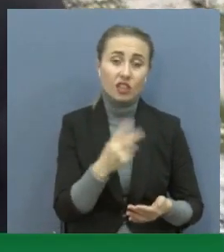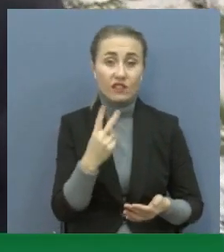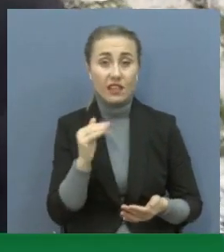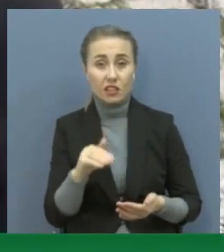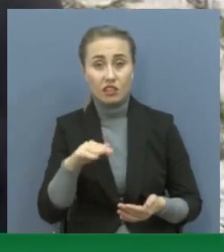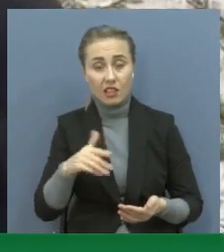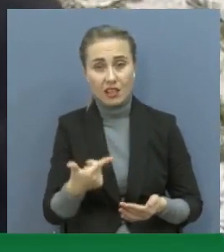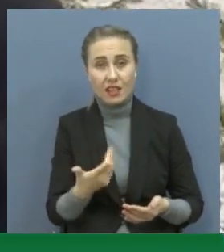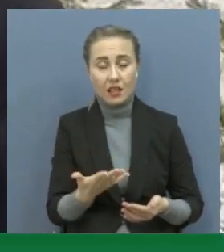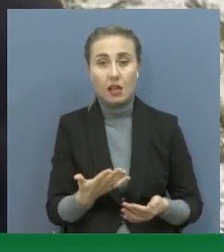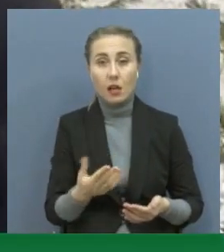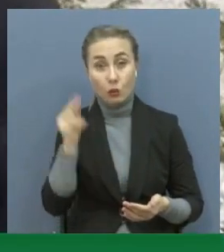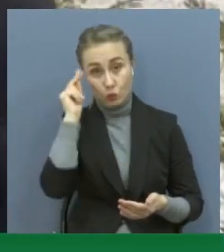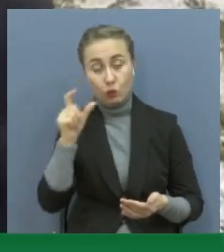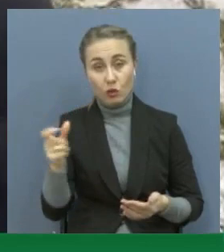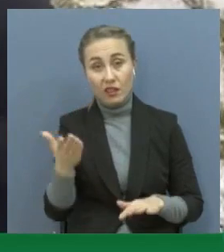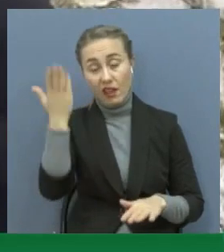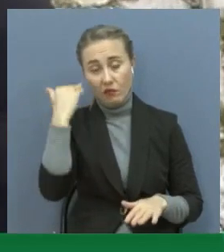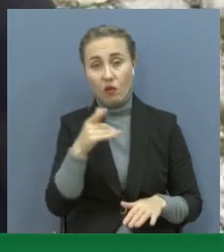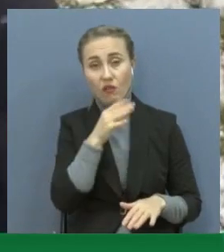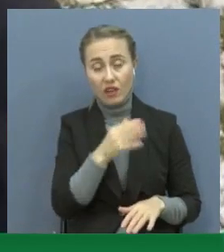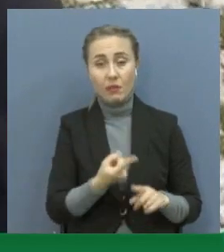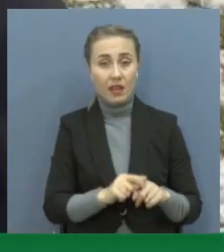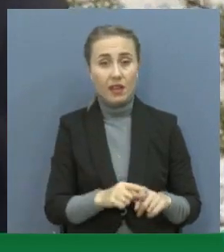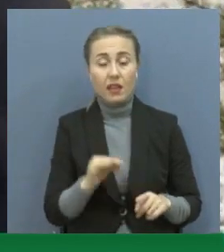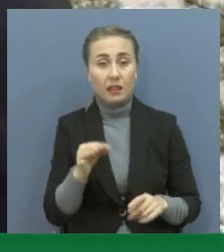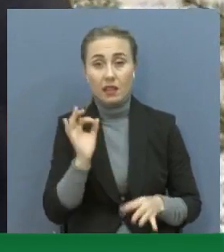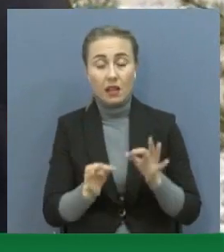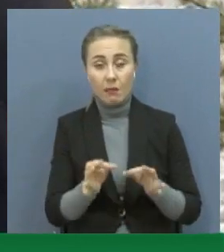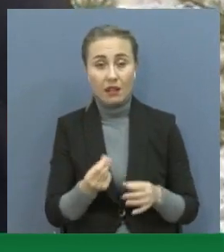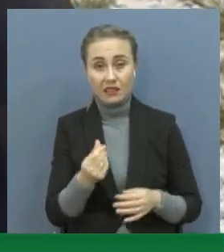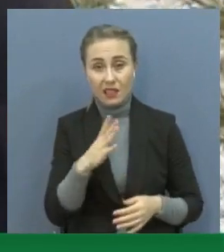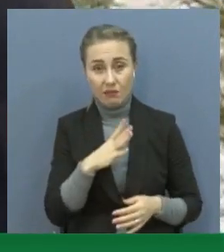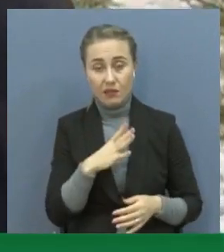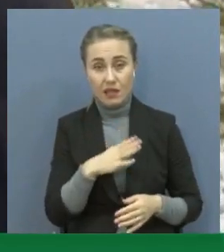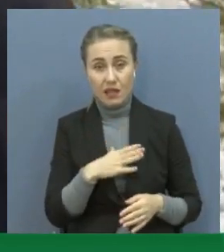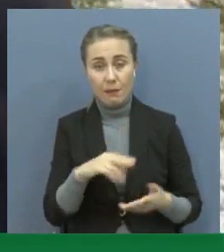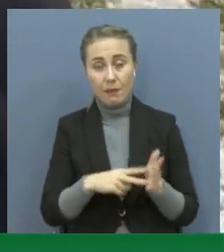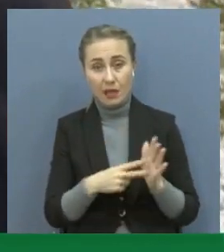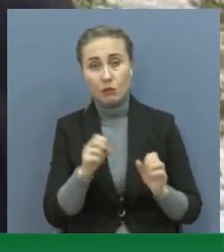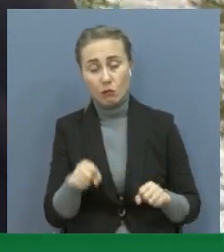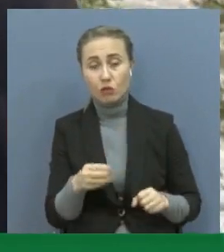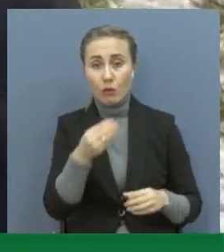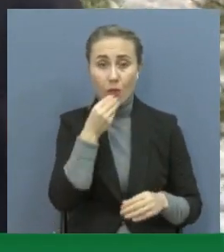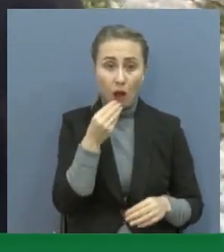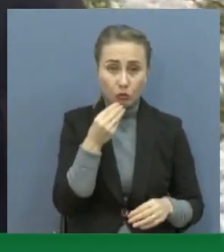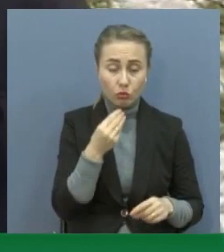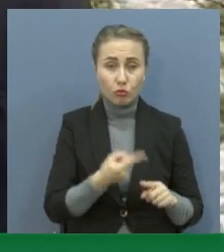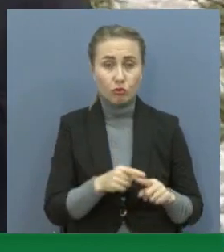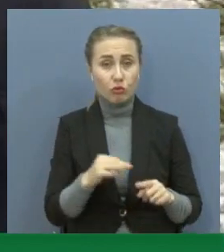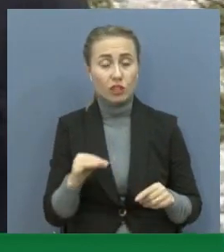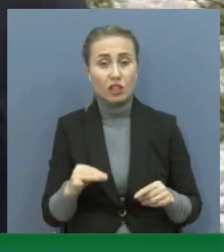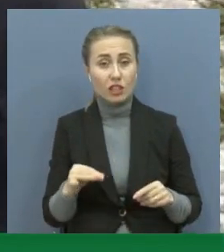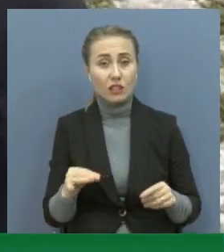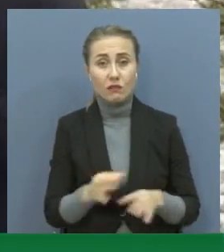тенге. Ну, для студента еще и того времени это вполне нормальные деньги были. В плане того, что ты мог покушать, ни в чем себя